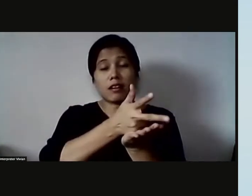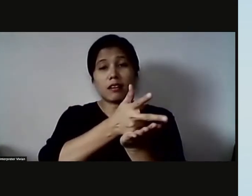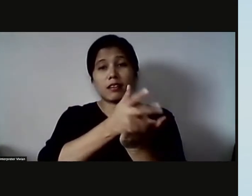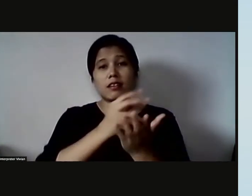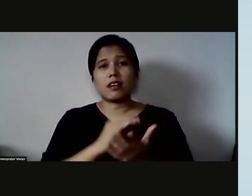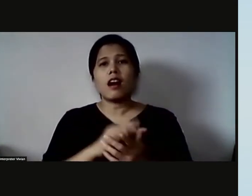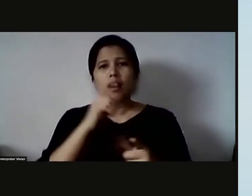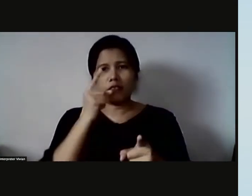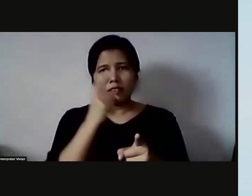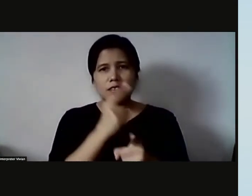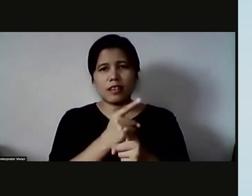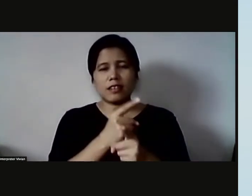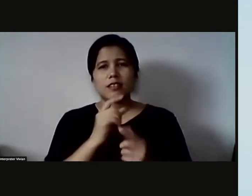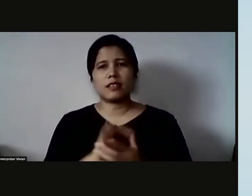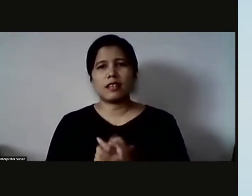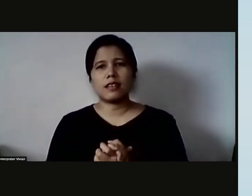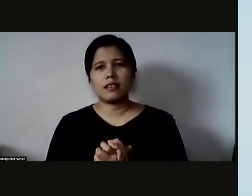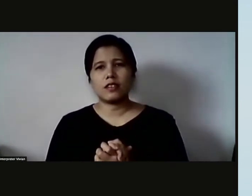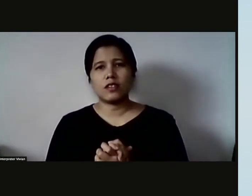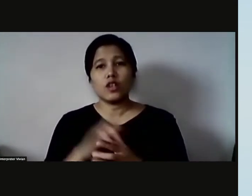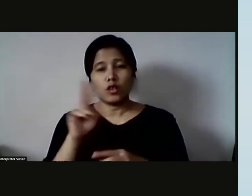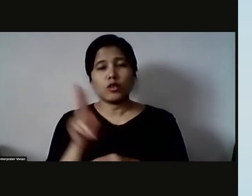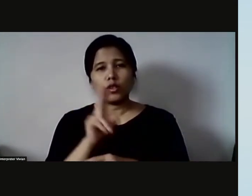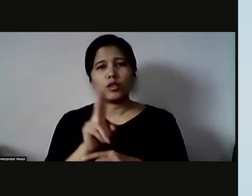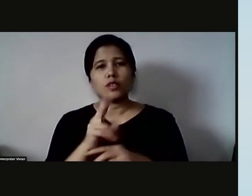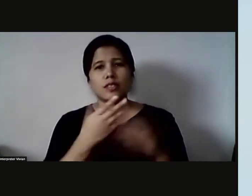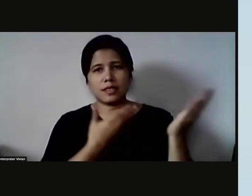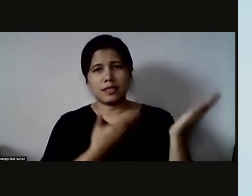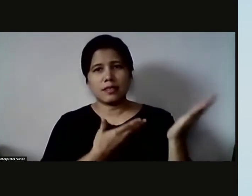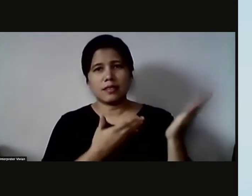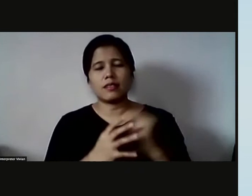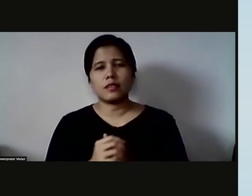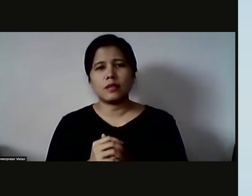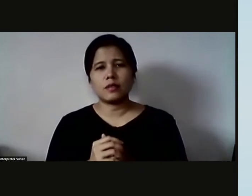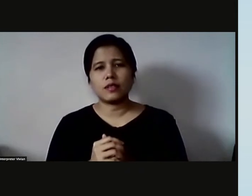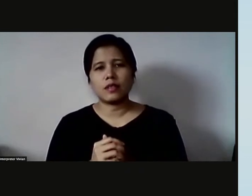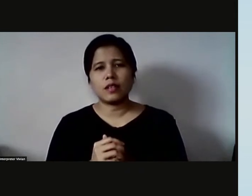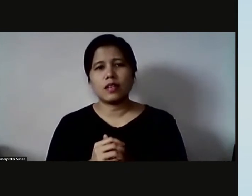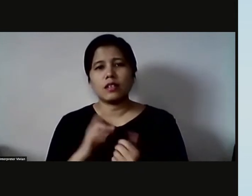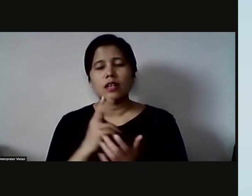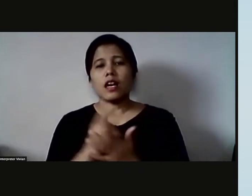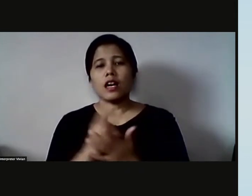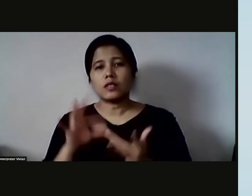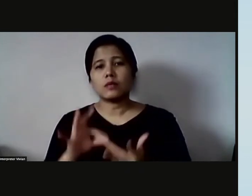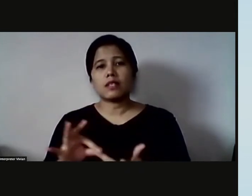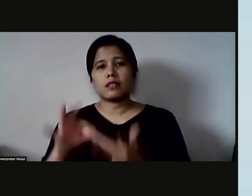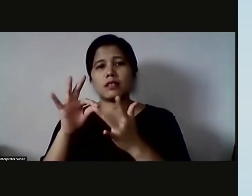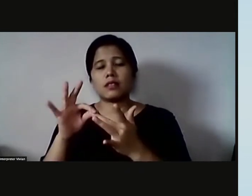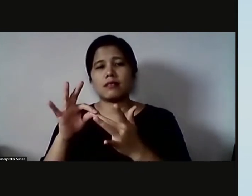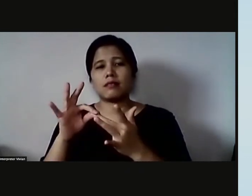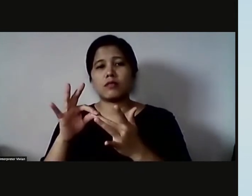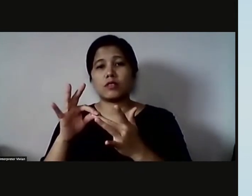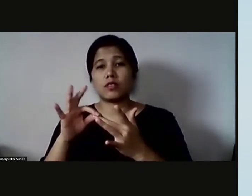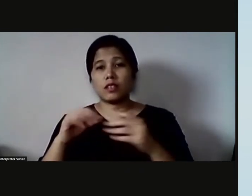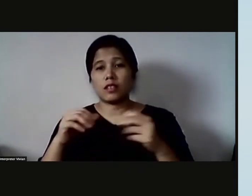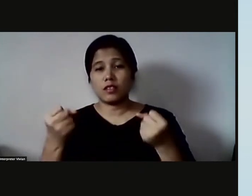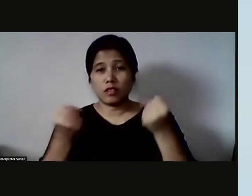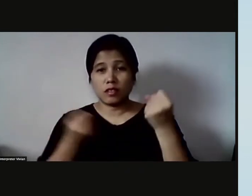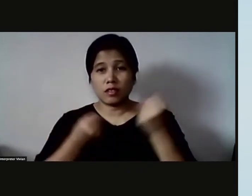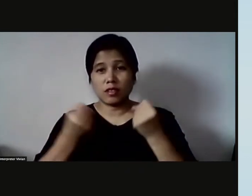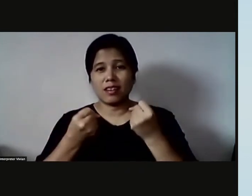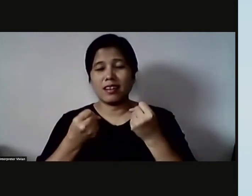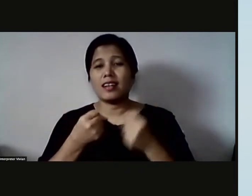have the right, no, to use this parking space, no? O lalo na yung iyong sasakyan, kakabitan mo pa ng